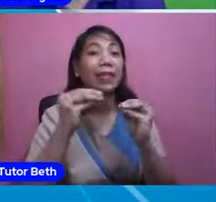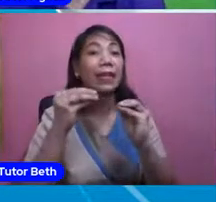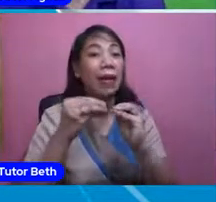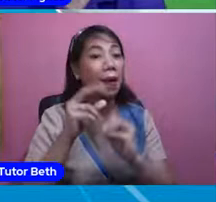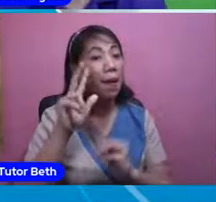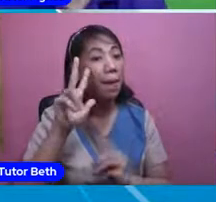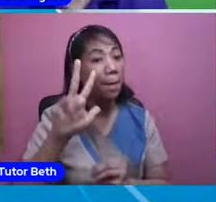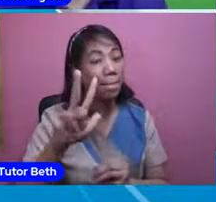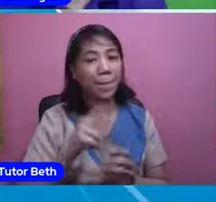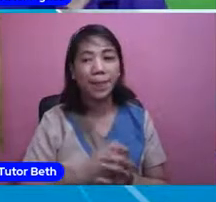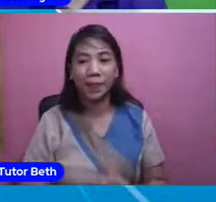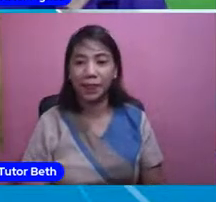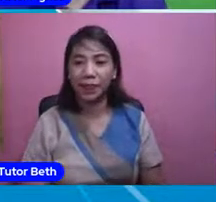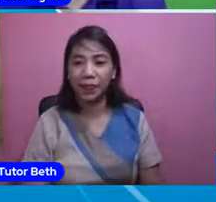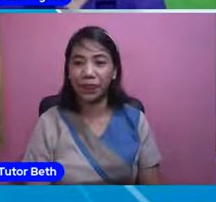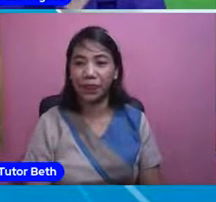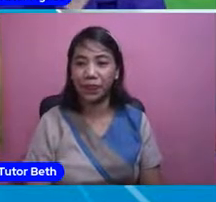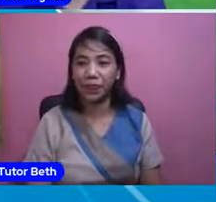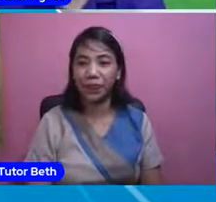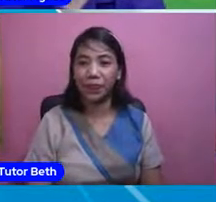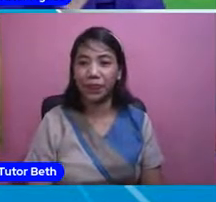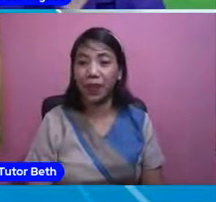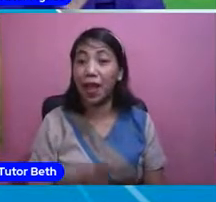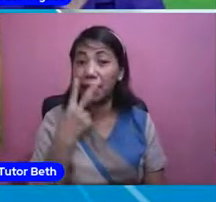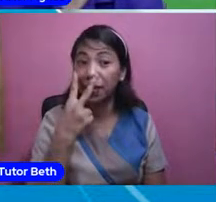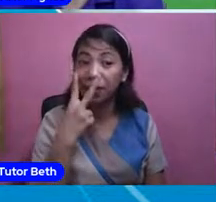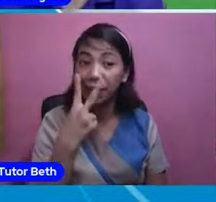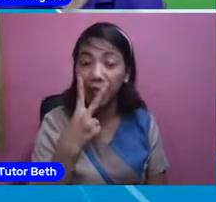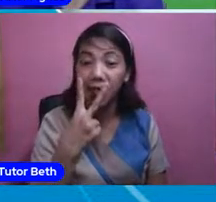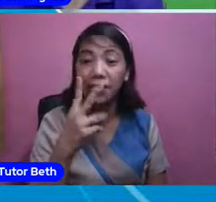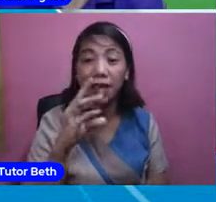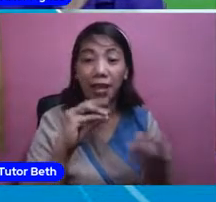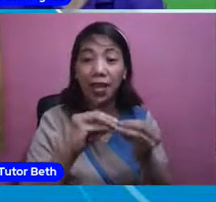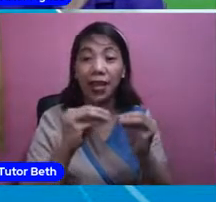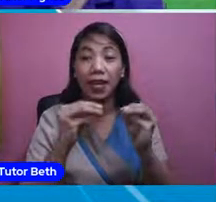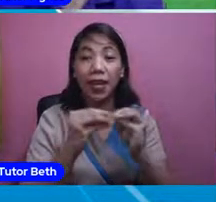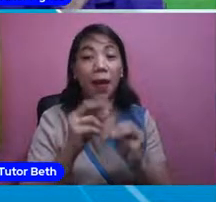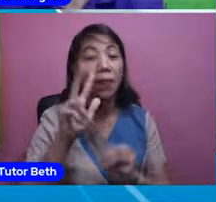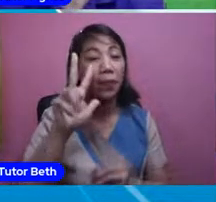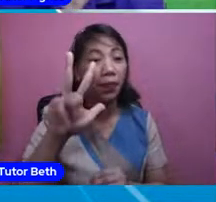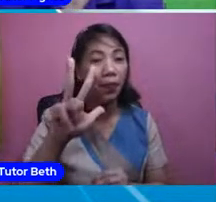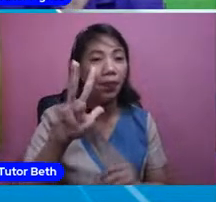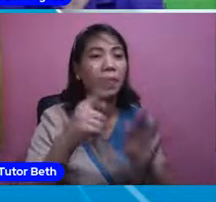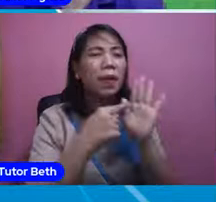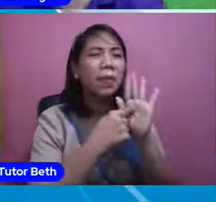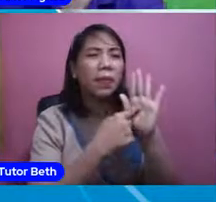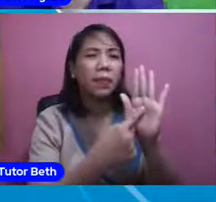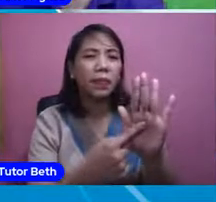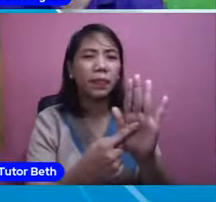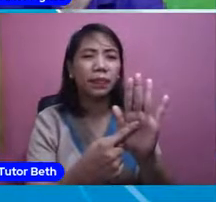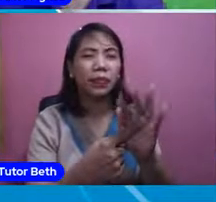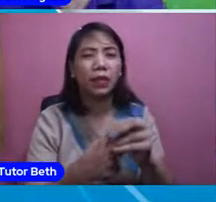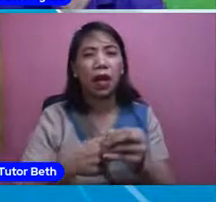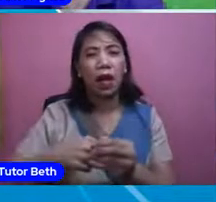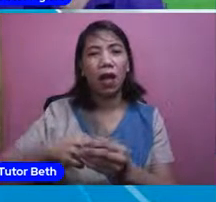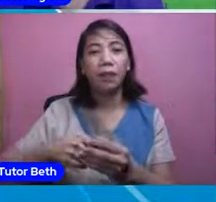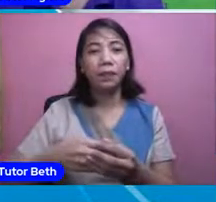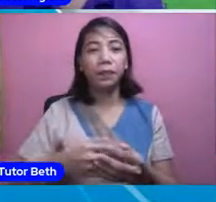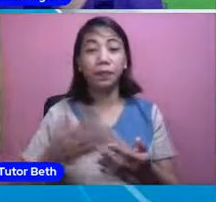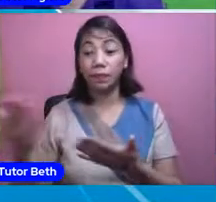May comment pa ba? O nakikita nyo sa number three, pinapakita, batang nag-iigib ng tubig.